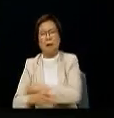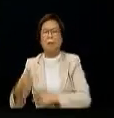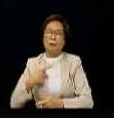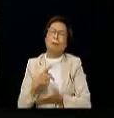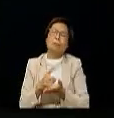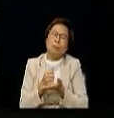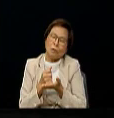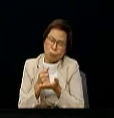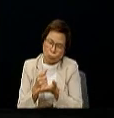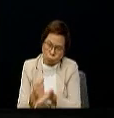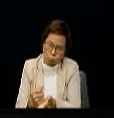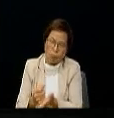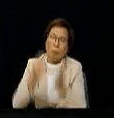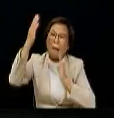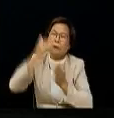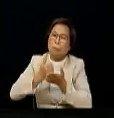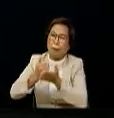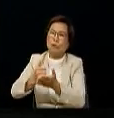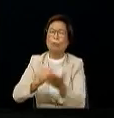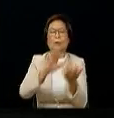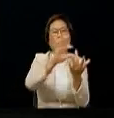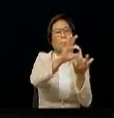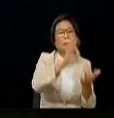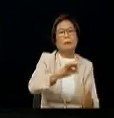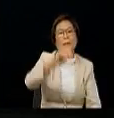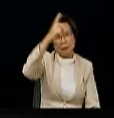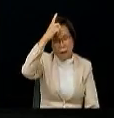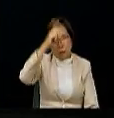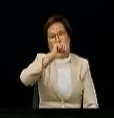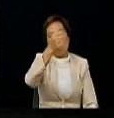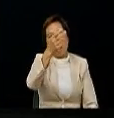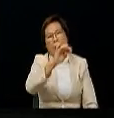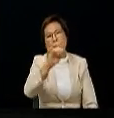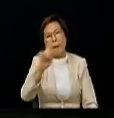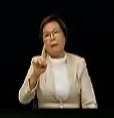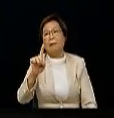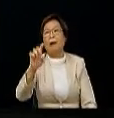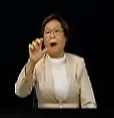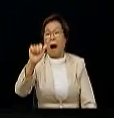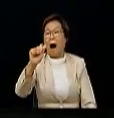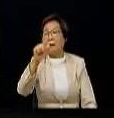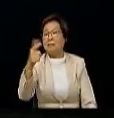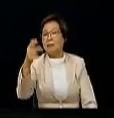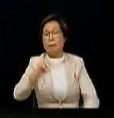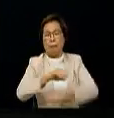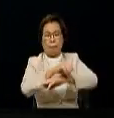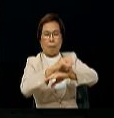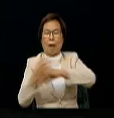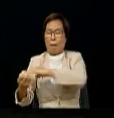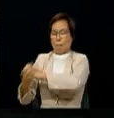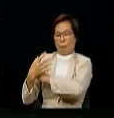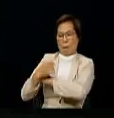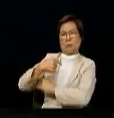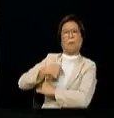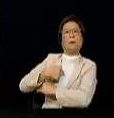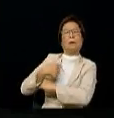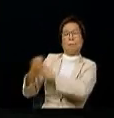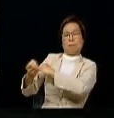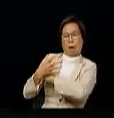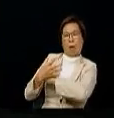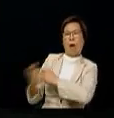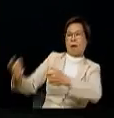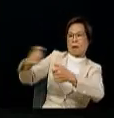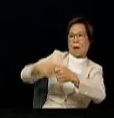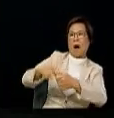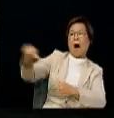bantuan saya melantik Datu ama Azzam Rachman sebagai penasehat kepada saya untuk hal yang